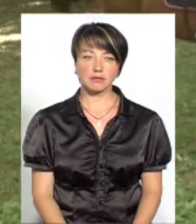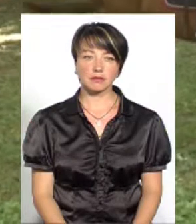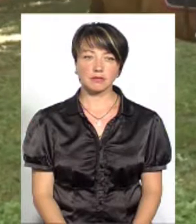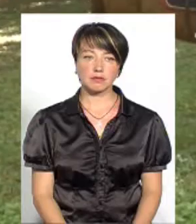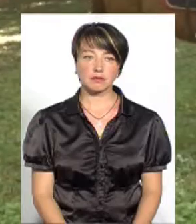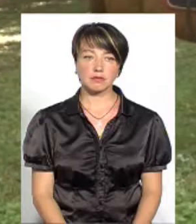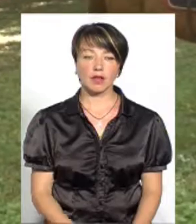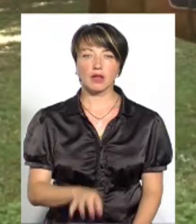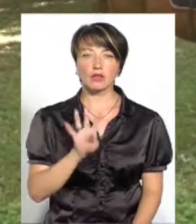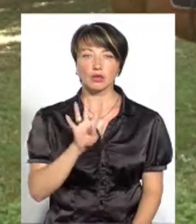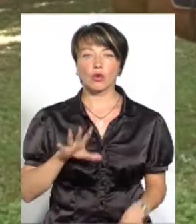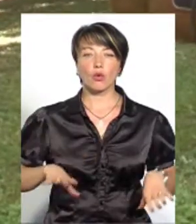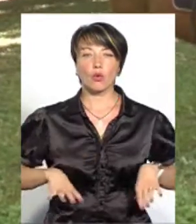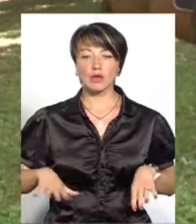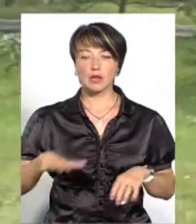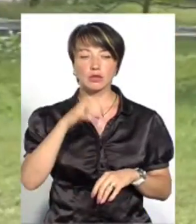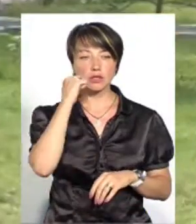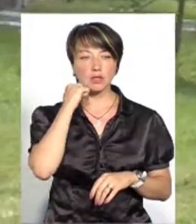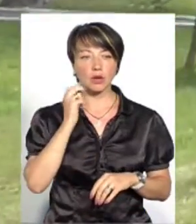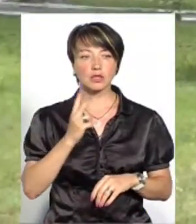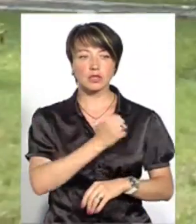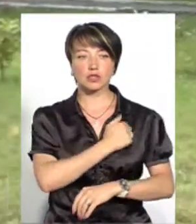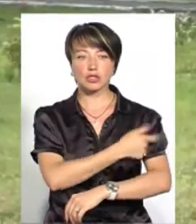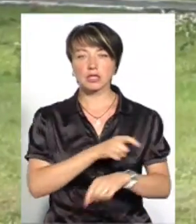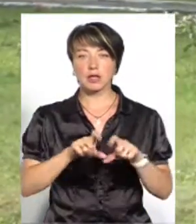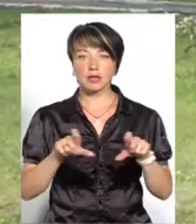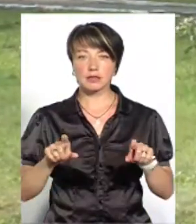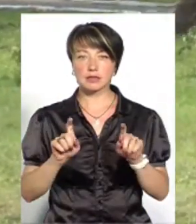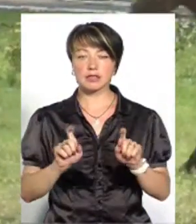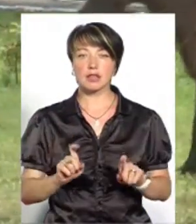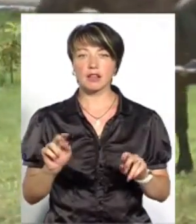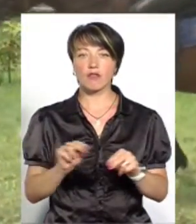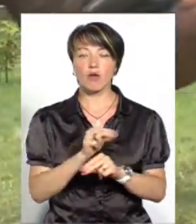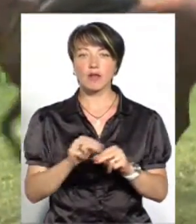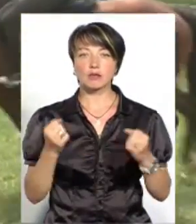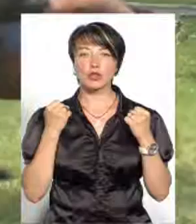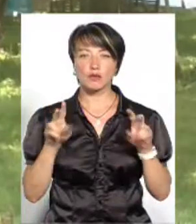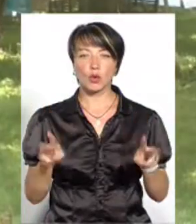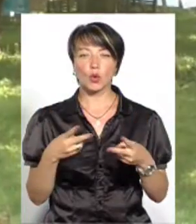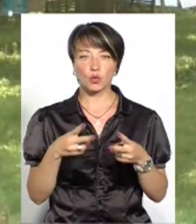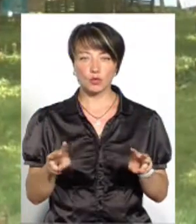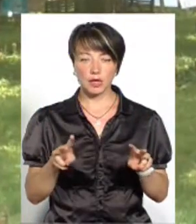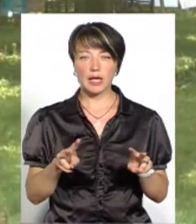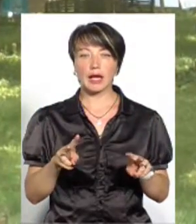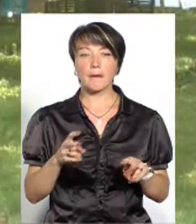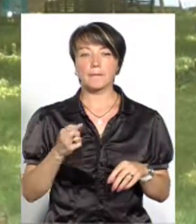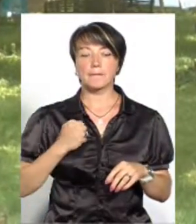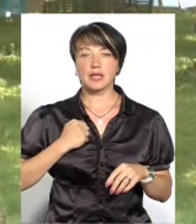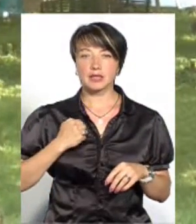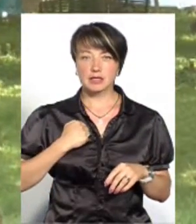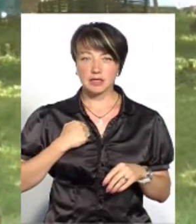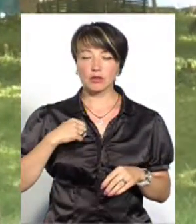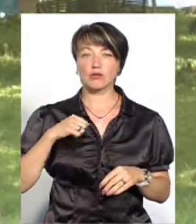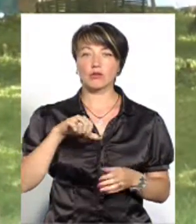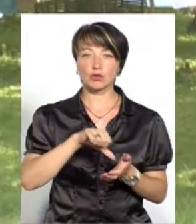На чотирьох конях на території Старокостянтинівського шпиталю сидять вихованці кіноспортивного клубу «Козацький герць». Бійці операції об'єднаних